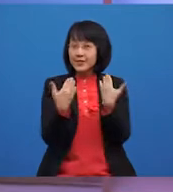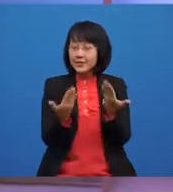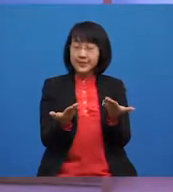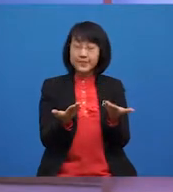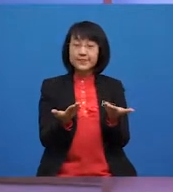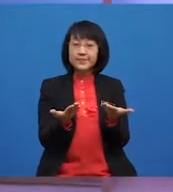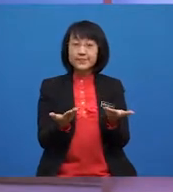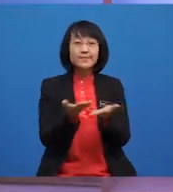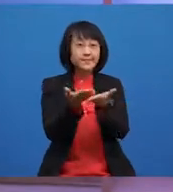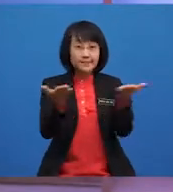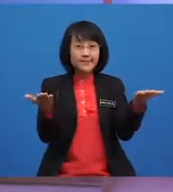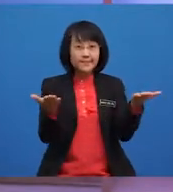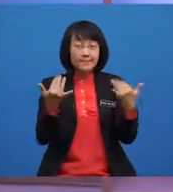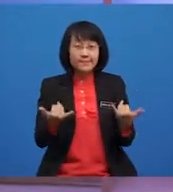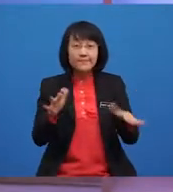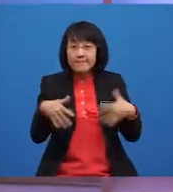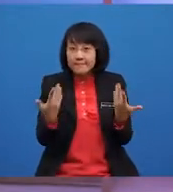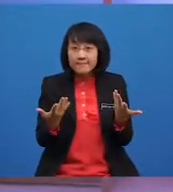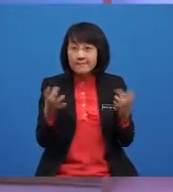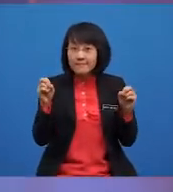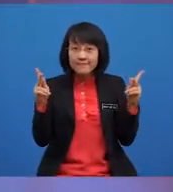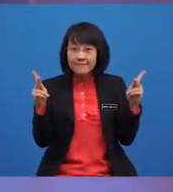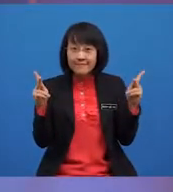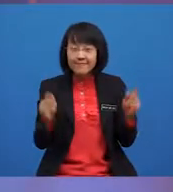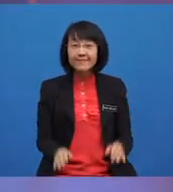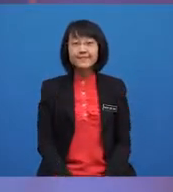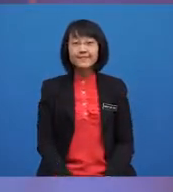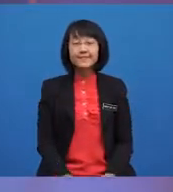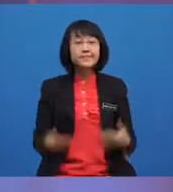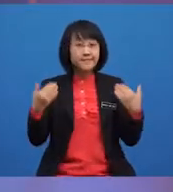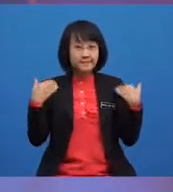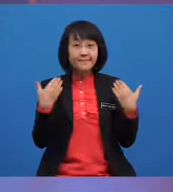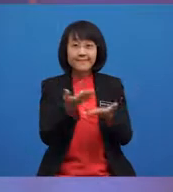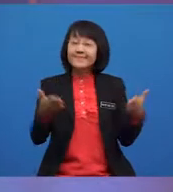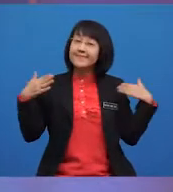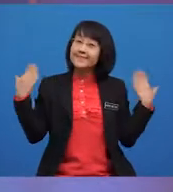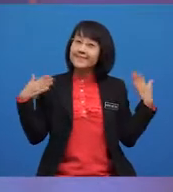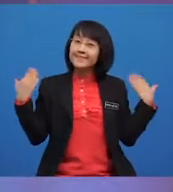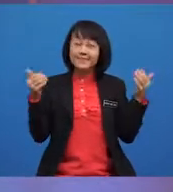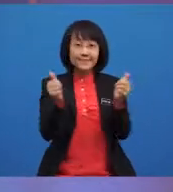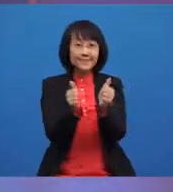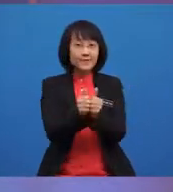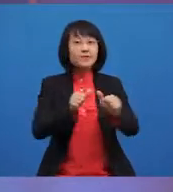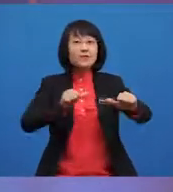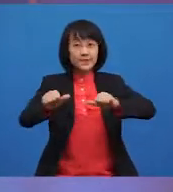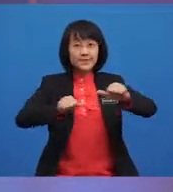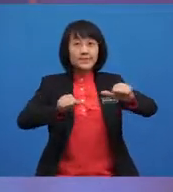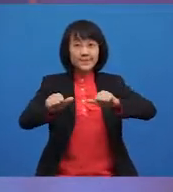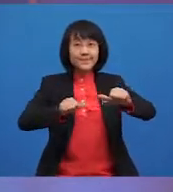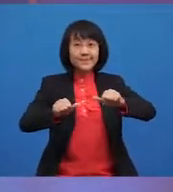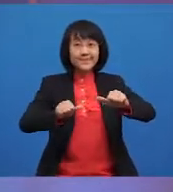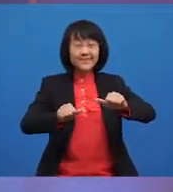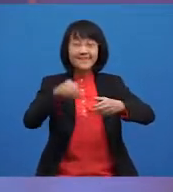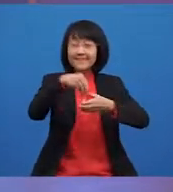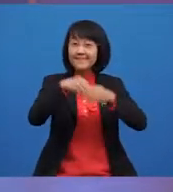Bagaimana keadaan kamu sekarang? Adakah kamu seronok dengan